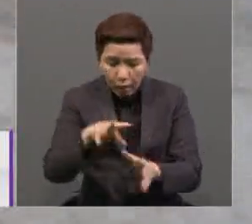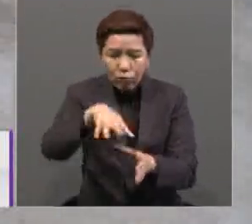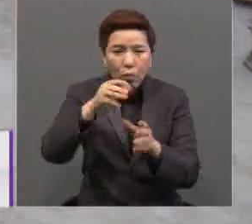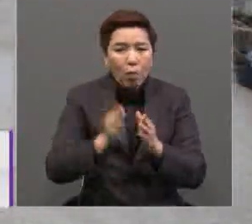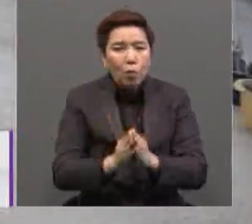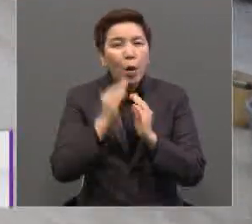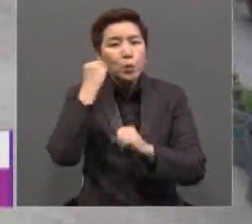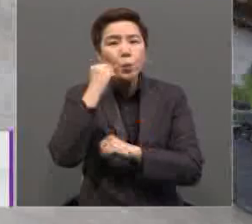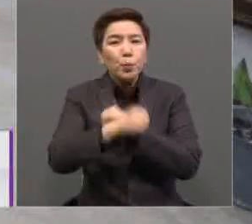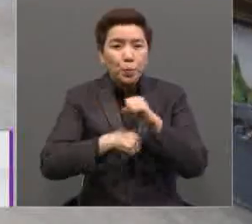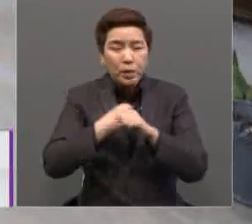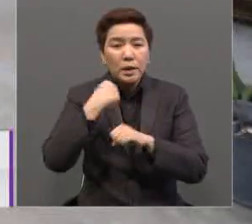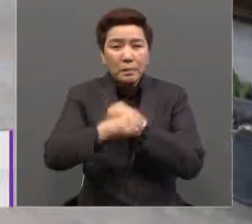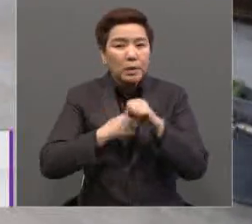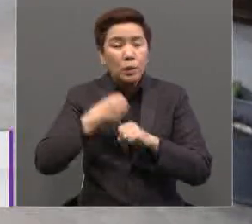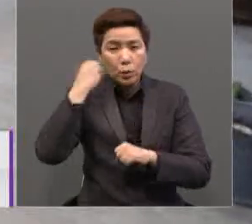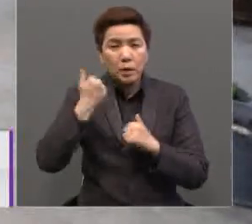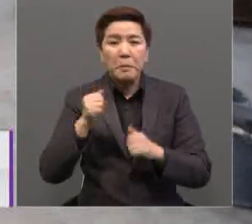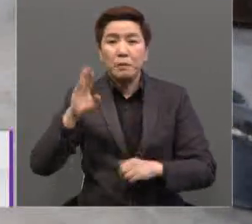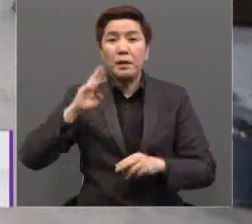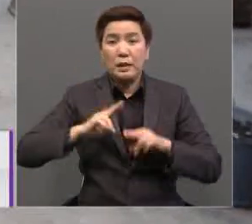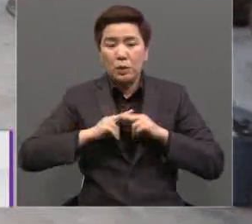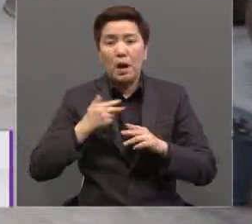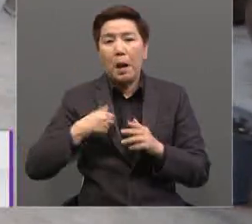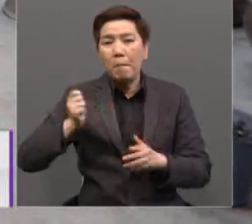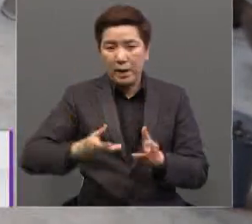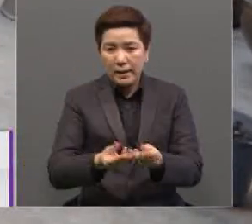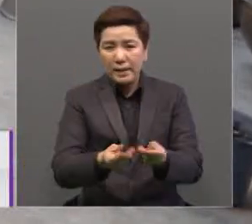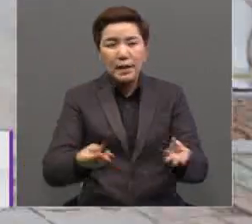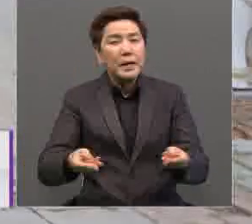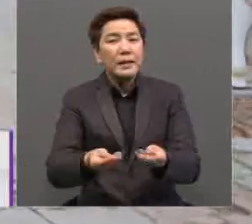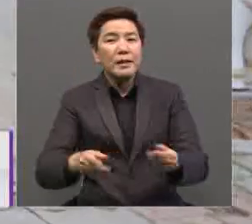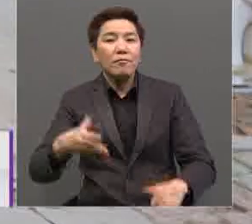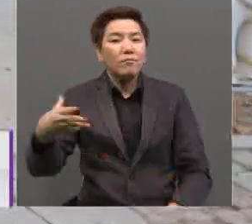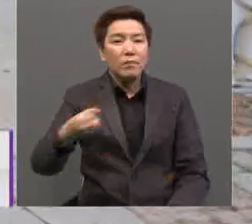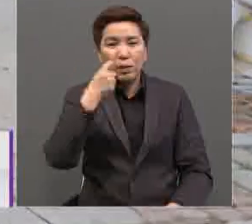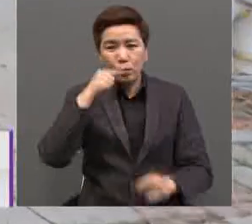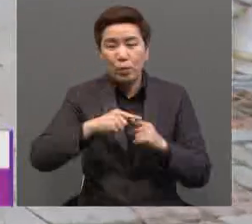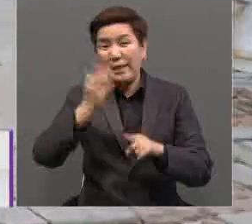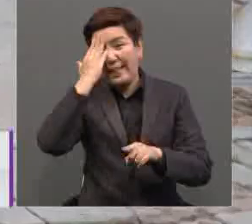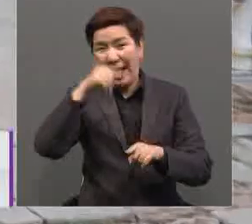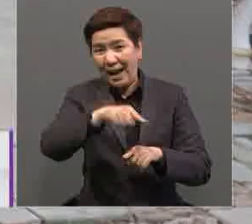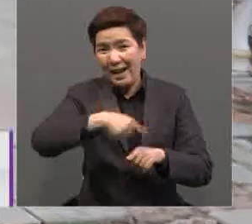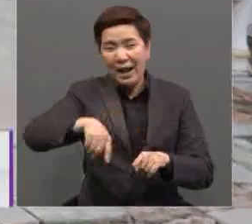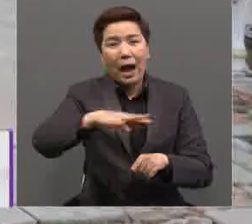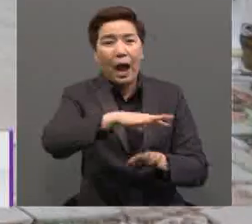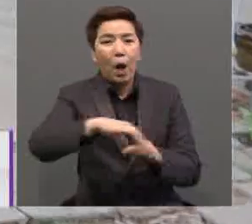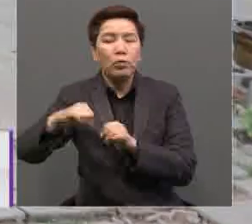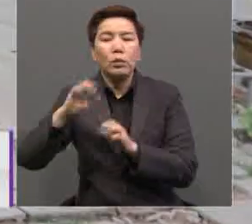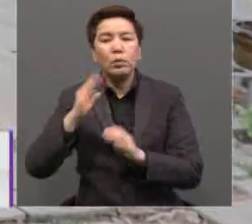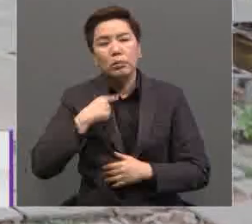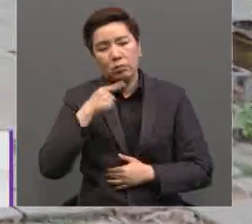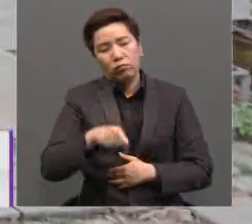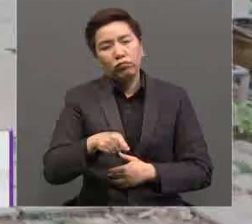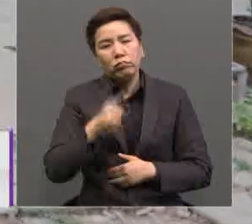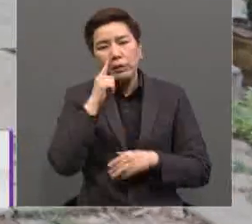นะคะแต่ว่าทางอำเภอเนี่ยเปิดให้เอกชนมาประมูลเช่าที่ราชพัสดุที่อยู่บริเวณด้านหน้าของศาลชาวบ้านเขา